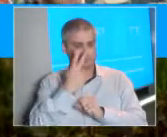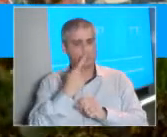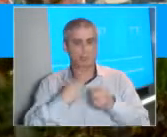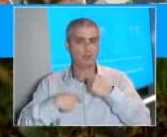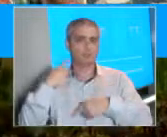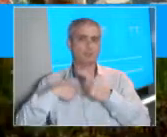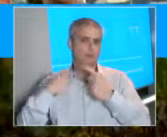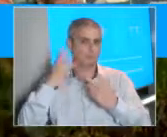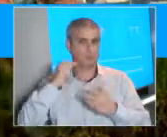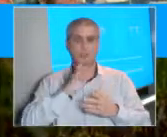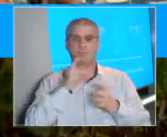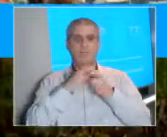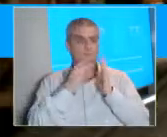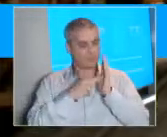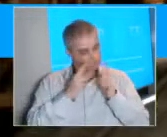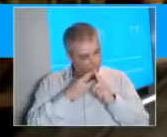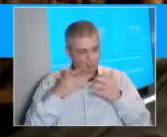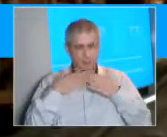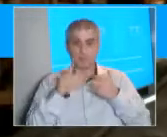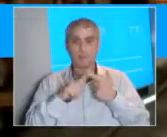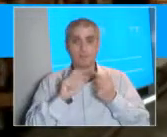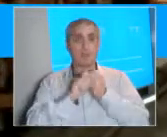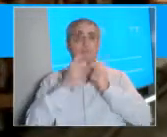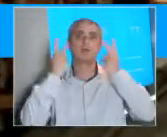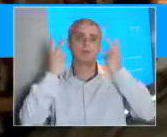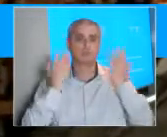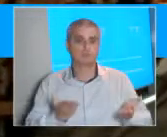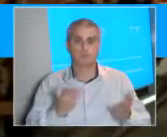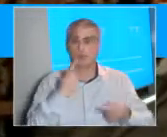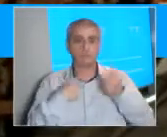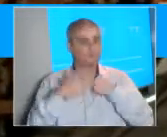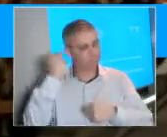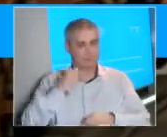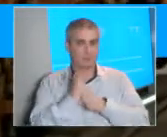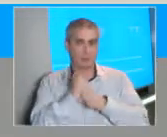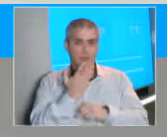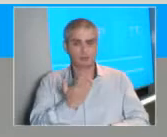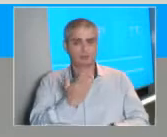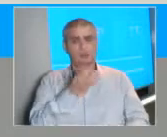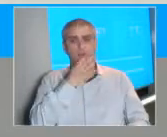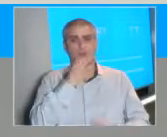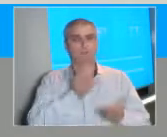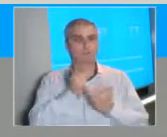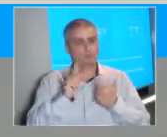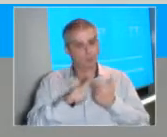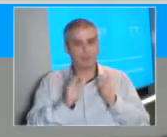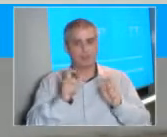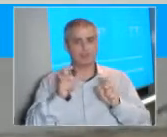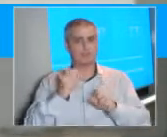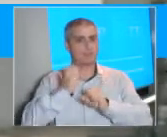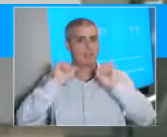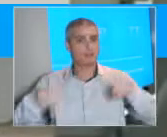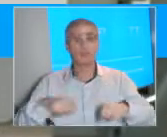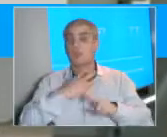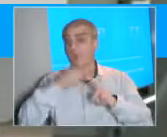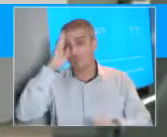שנים קדימה, כנל בעיה בחברת חשמל, כנל בנמלים. זו רפורמה חשובה, שנים היה צריך לעשות אותה. היא תשפר את השירות, תמנע את היד על השלטר.